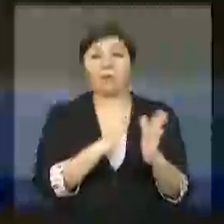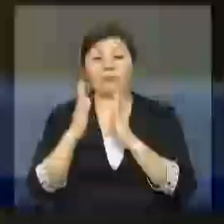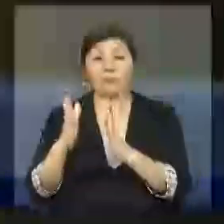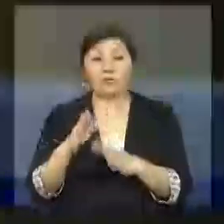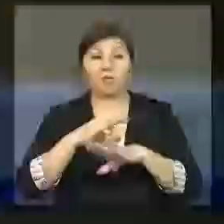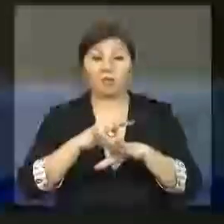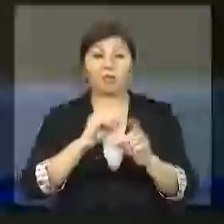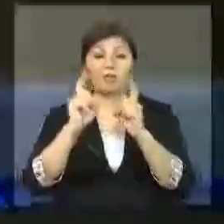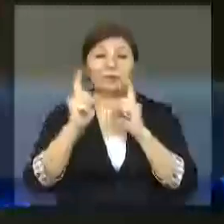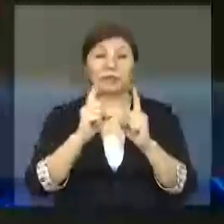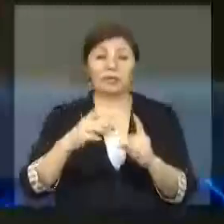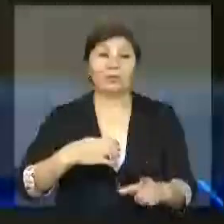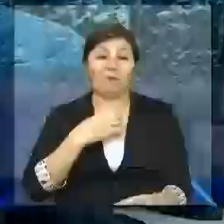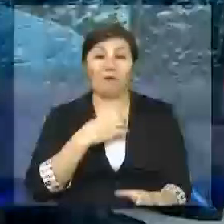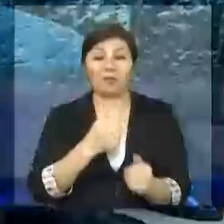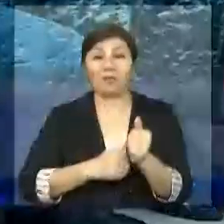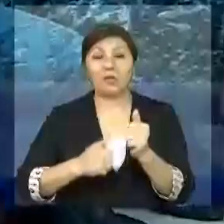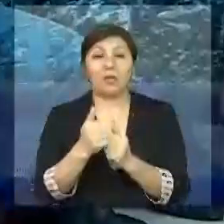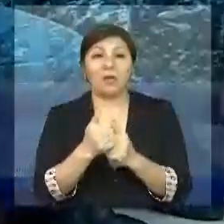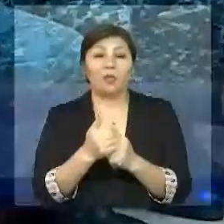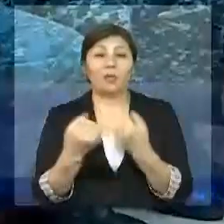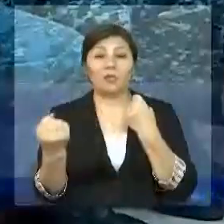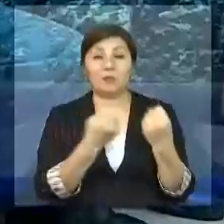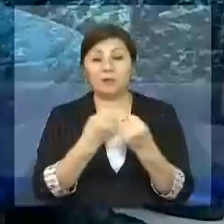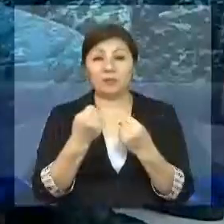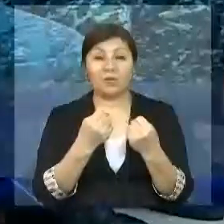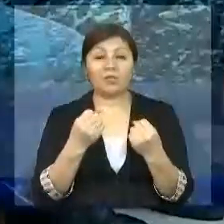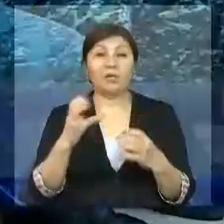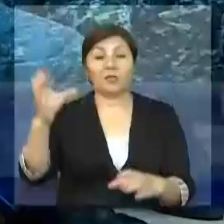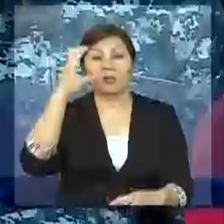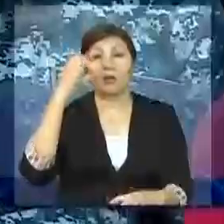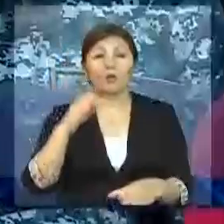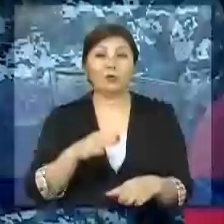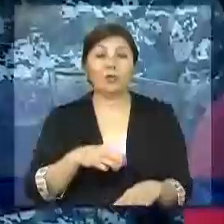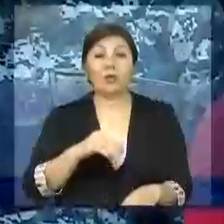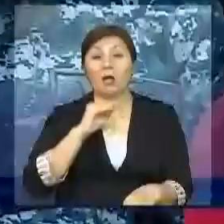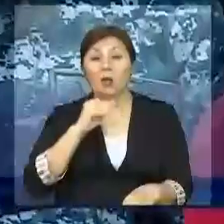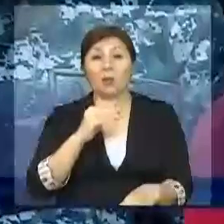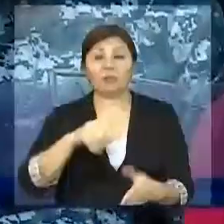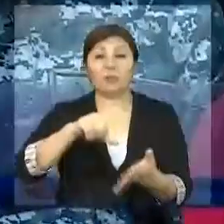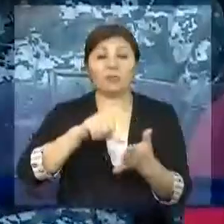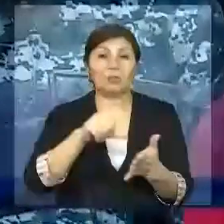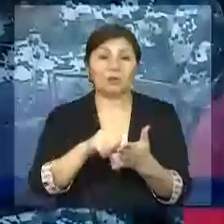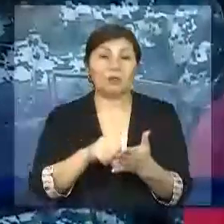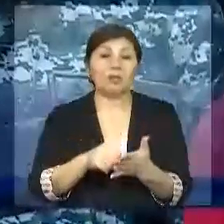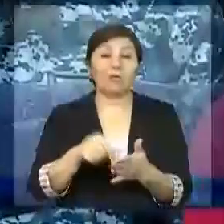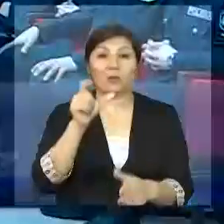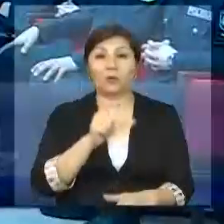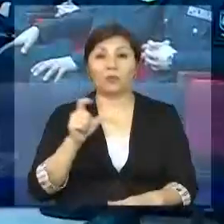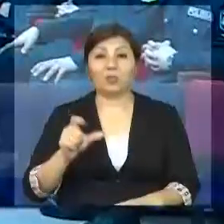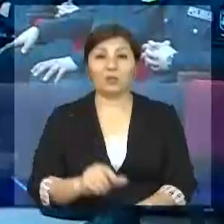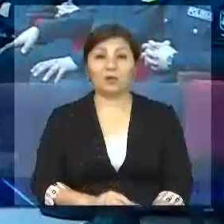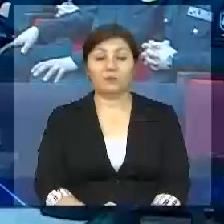прошедшая конференция стала важным шагом в укреплении научно-практического взаимодействия между её участниками Зарина уба жа